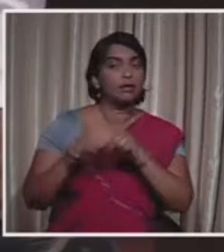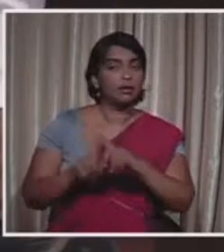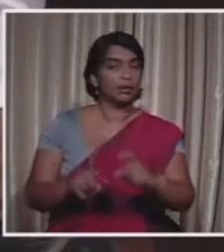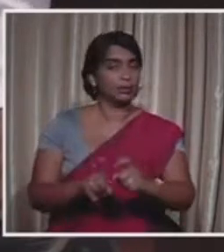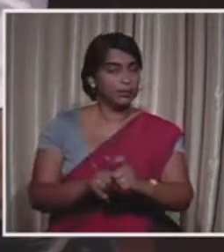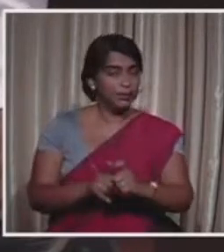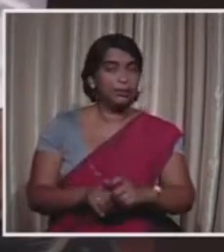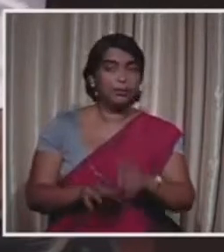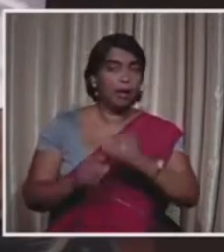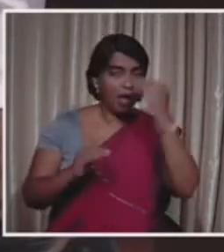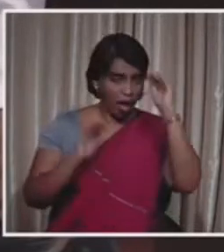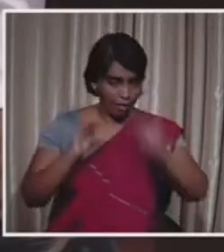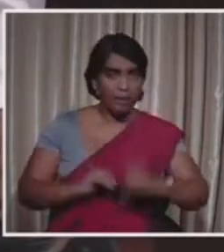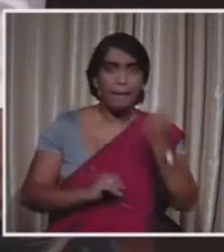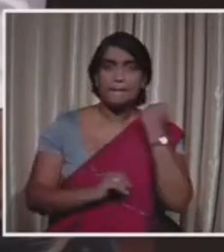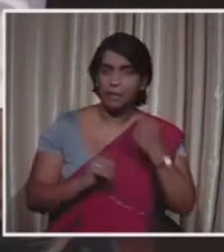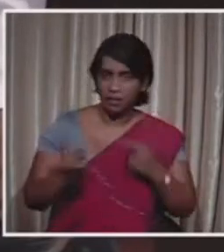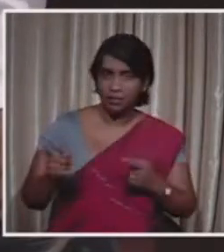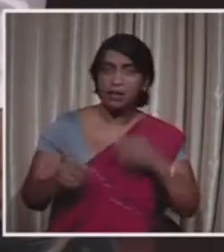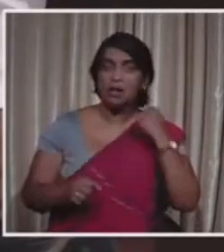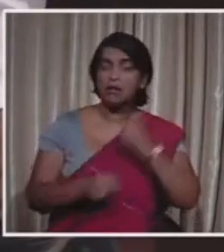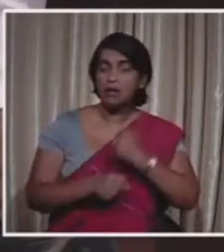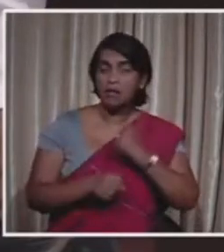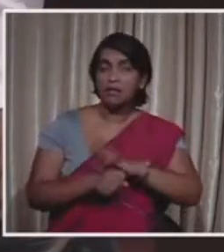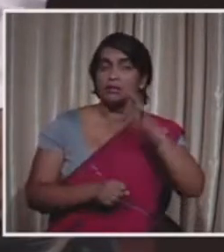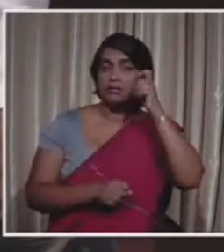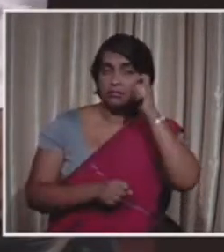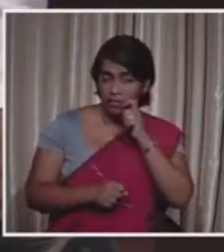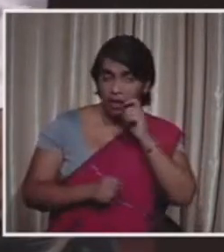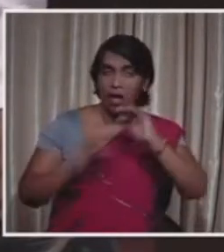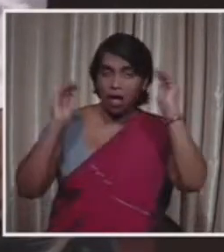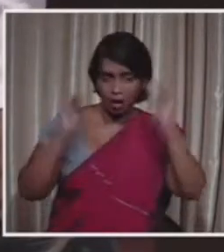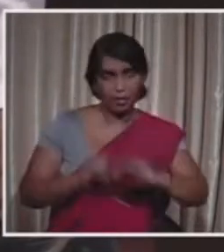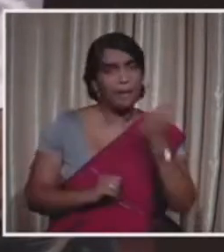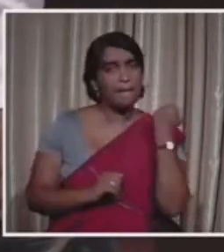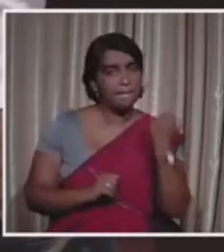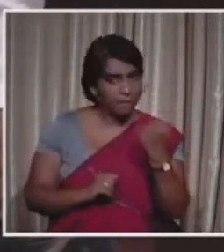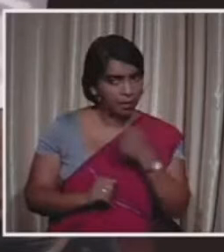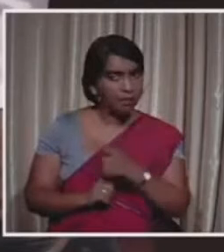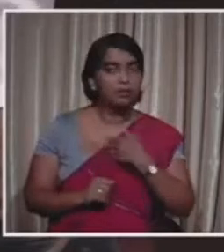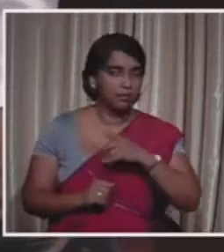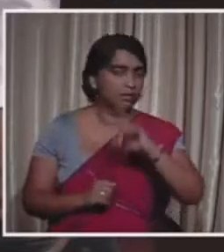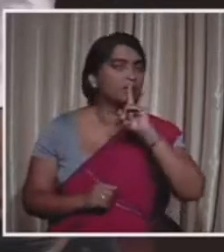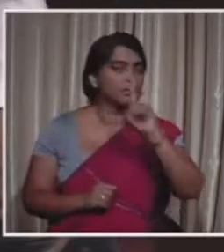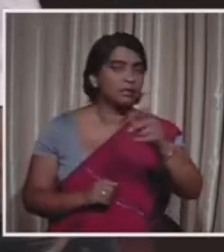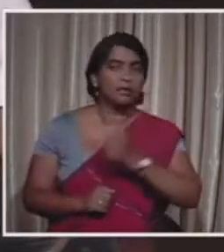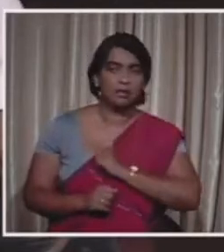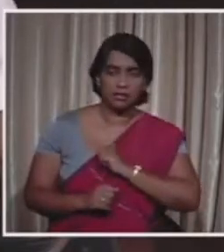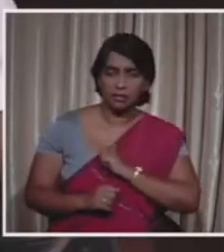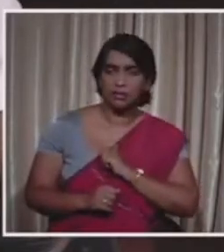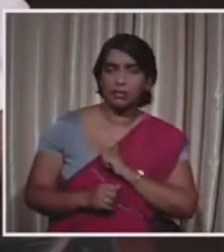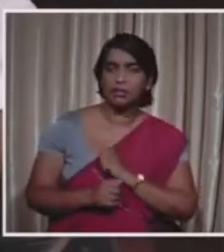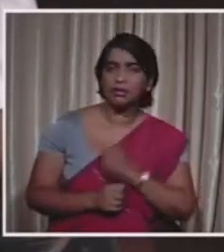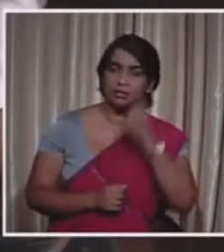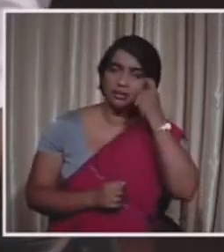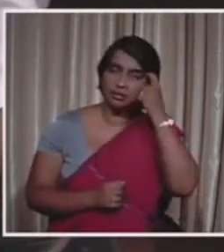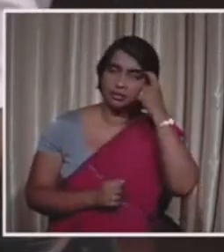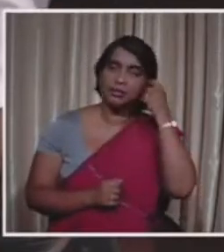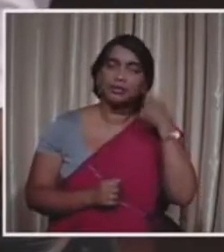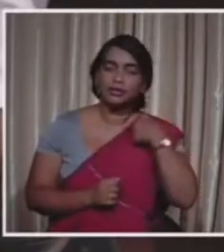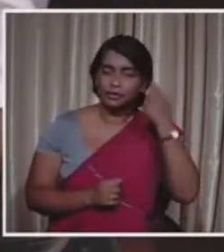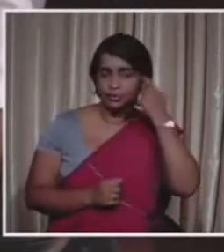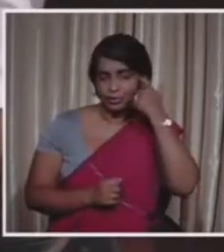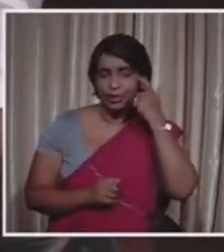mlechatte avama balayada rajya thrasthavadaya avama balayada man ahanna kemathi man dannawa